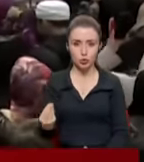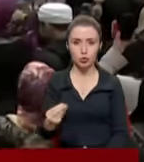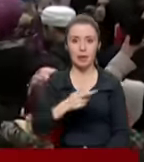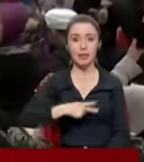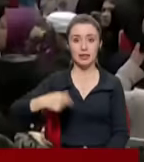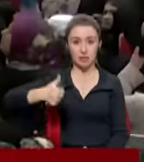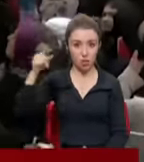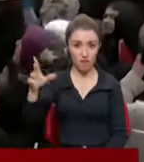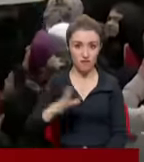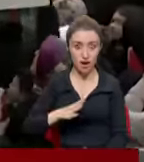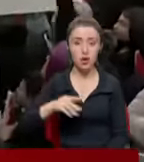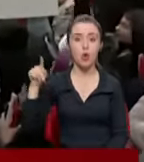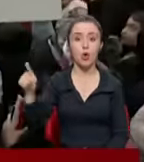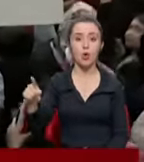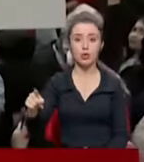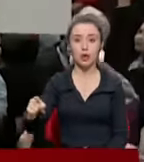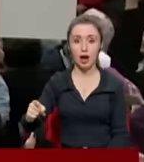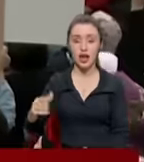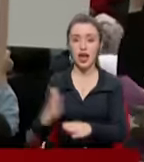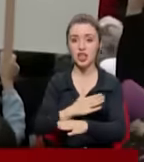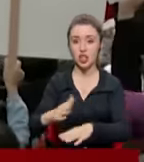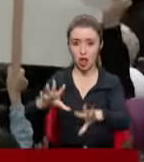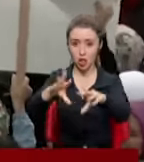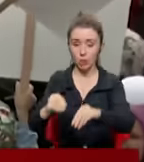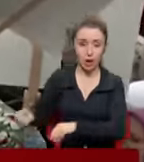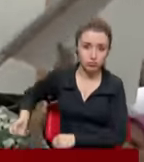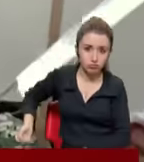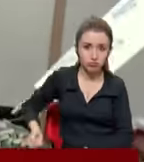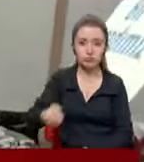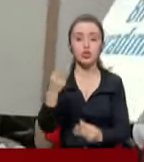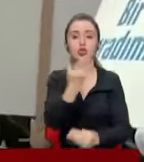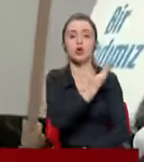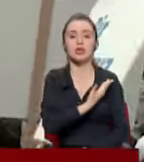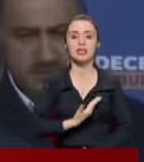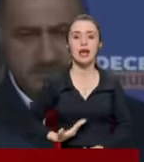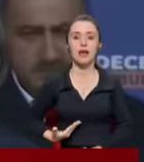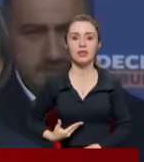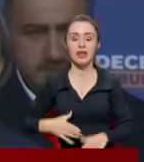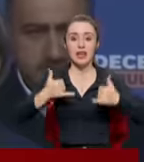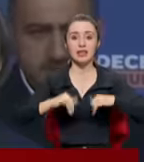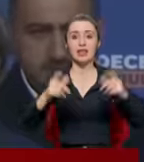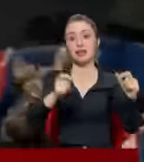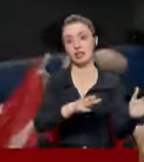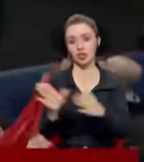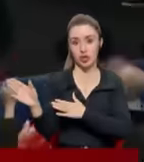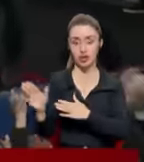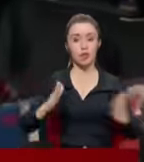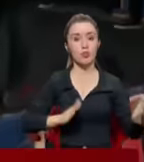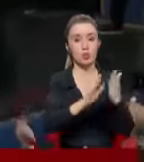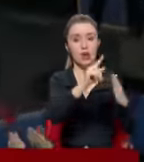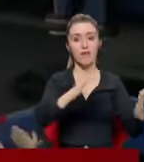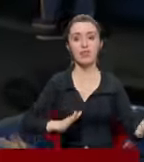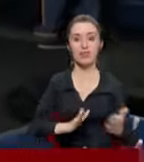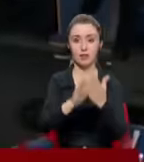Belediye Başkanı var ya o da bavullarını alıp O çok sevdiği tatil beldelerine gidecek muhalefetin